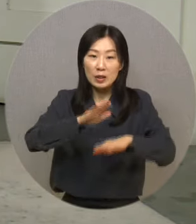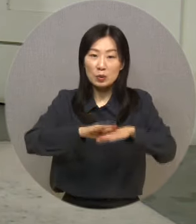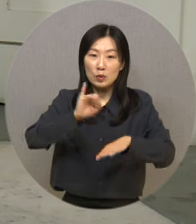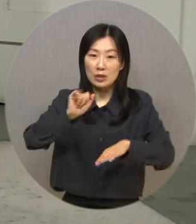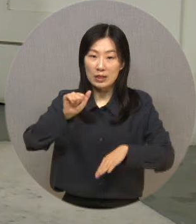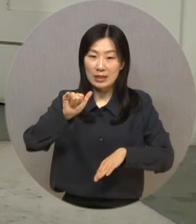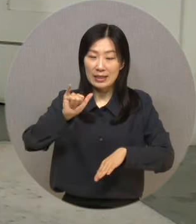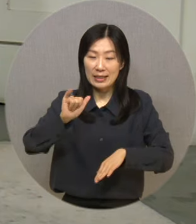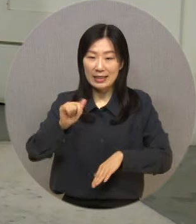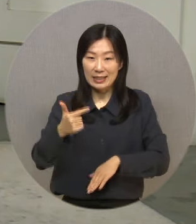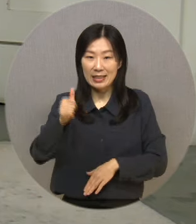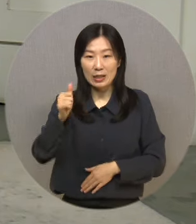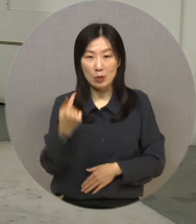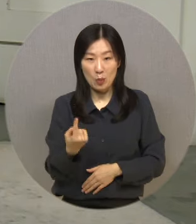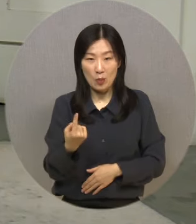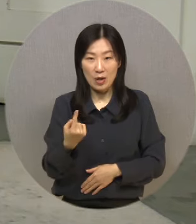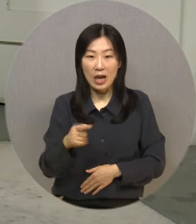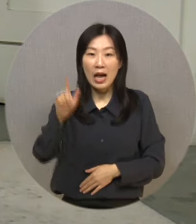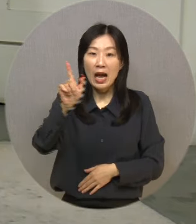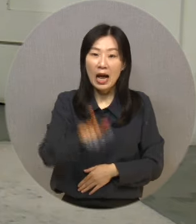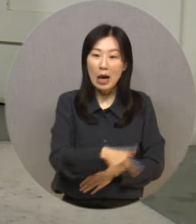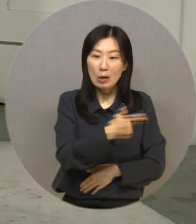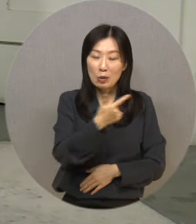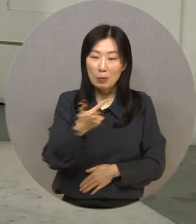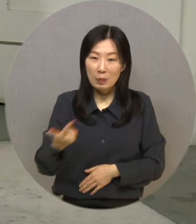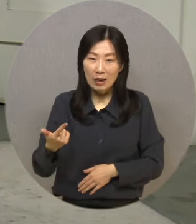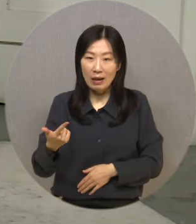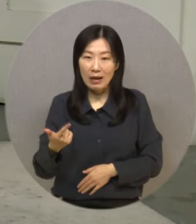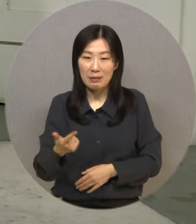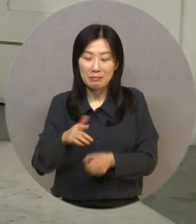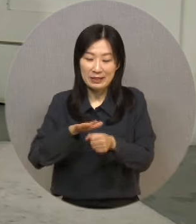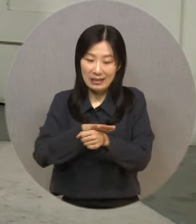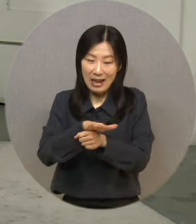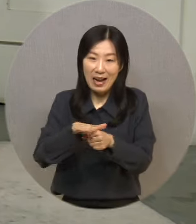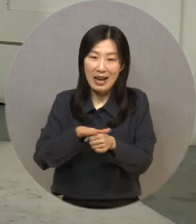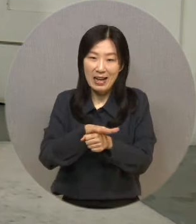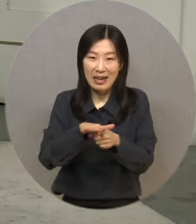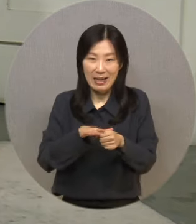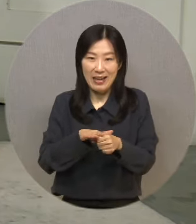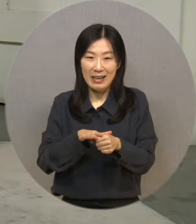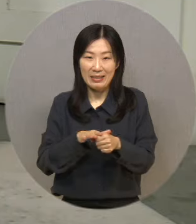풋사랑 잘 불러주세요. 예. 듣겠습니다.